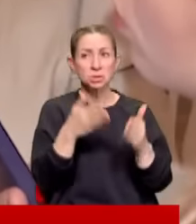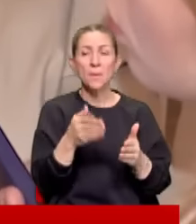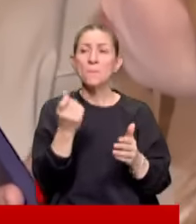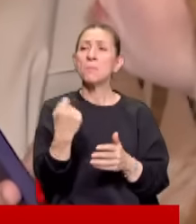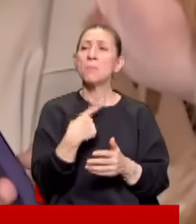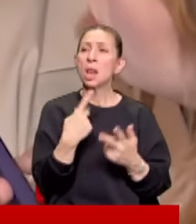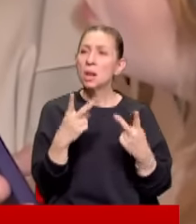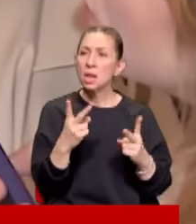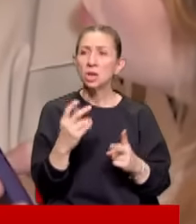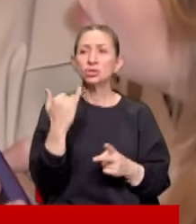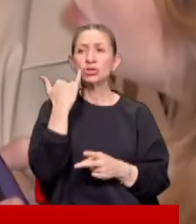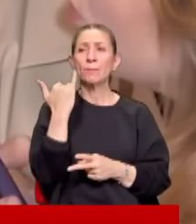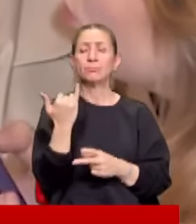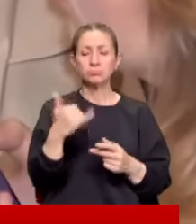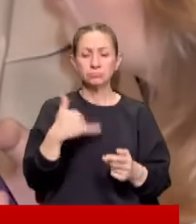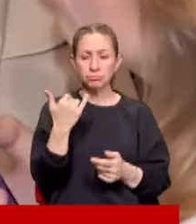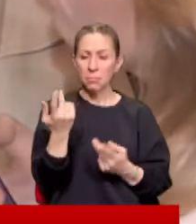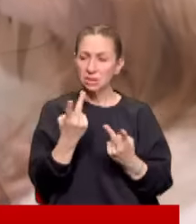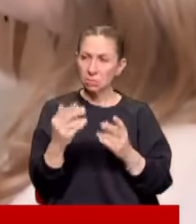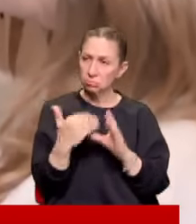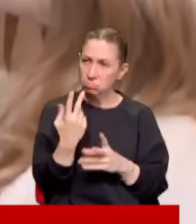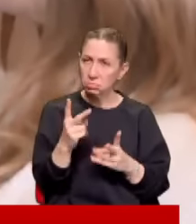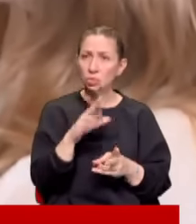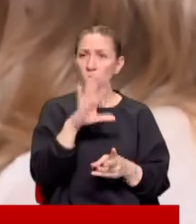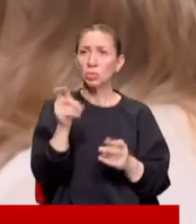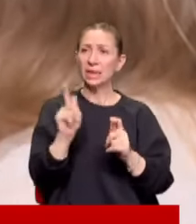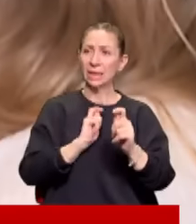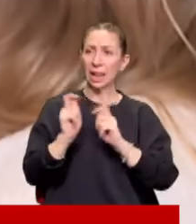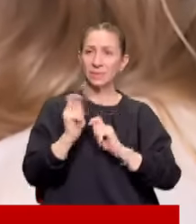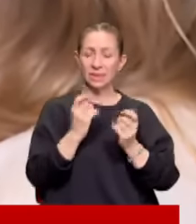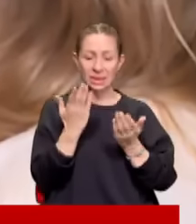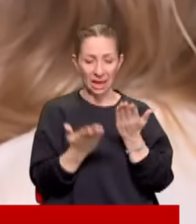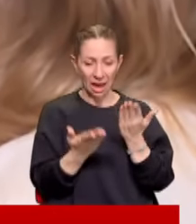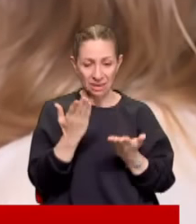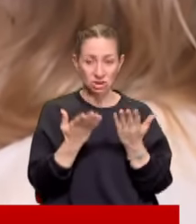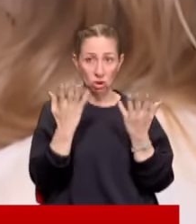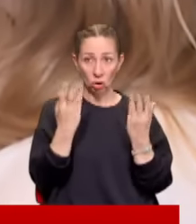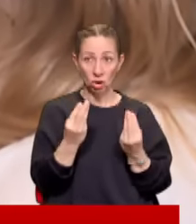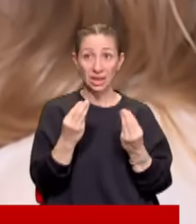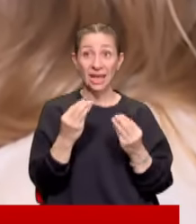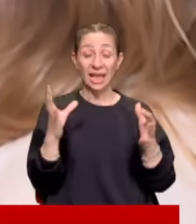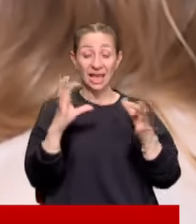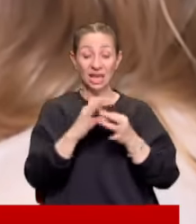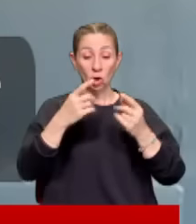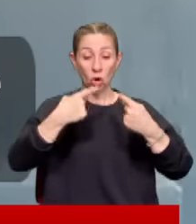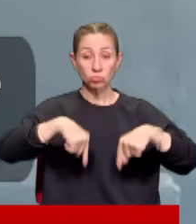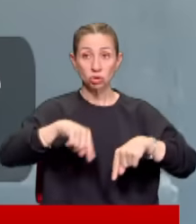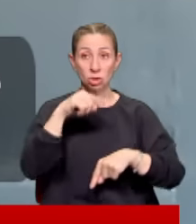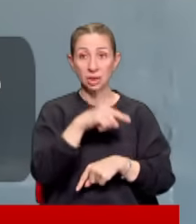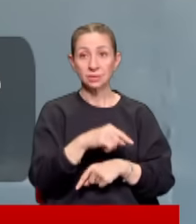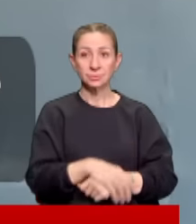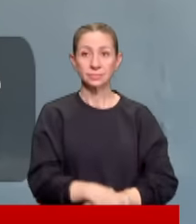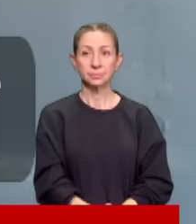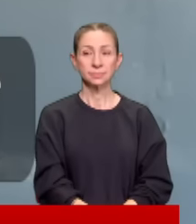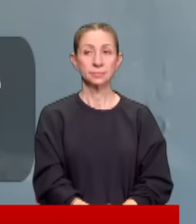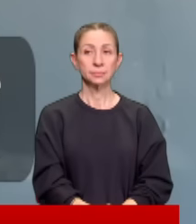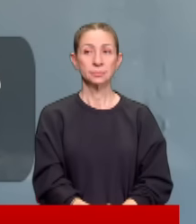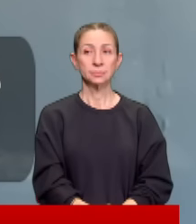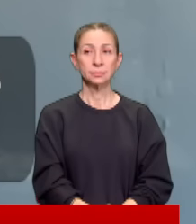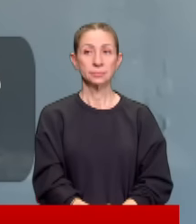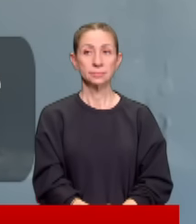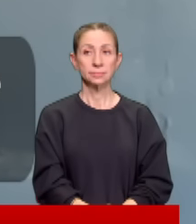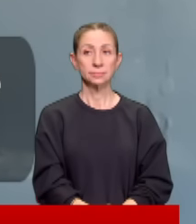mail atabilir, cep telefonlarına mesaj atabilir. Tüm bu talepleri değerlendirecek olan ilgili komisyonlardır. Yazıklar olsun, böyle